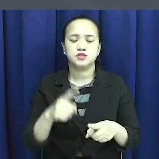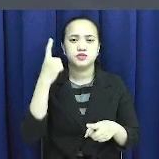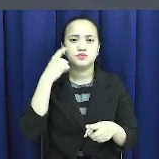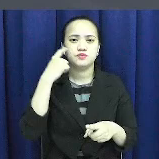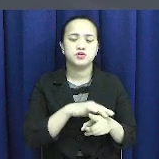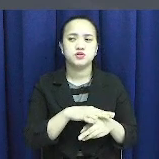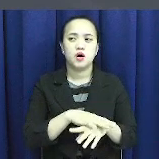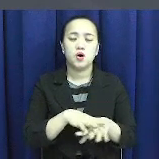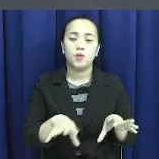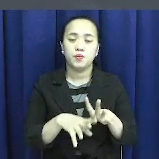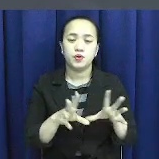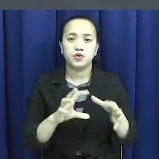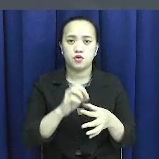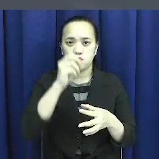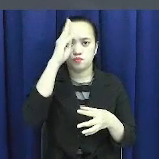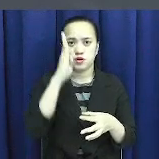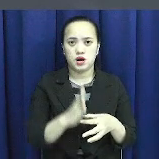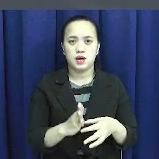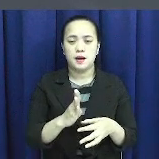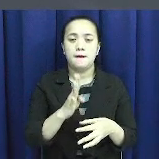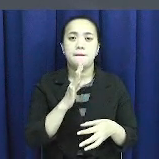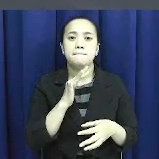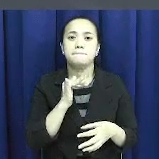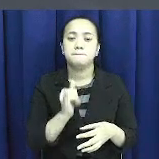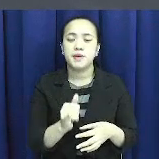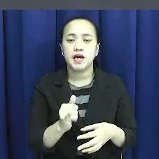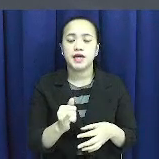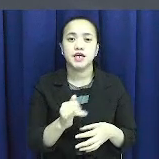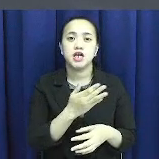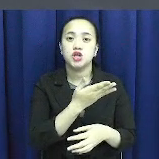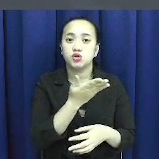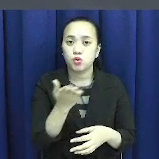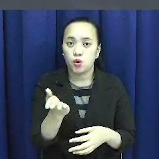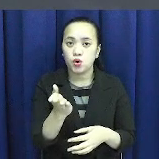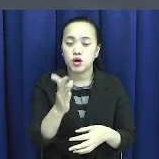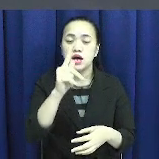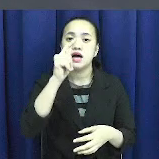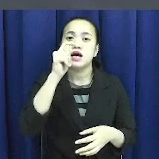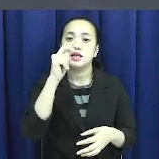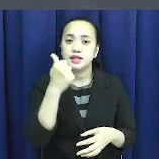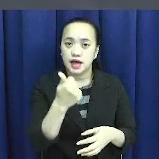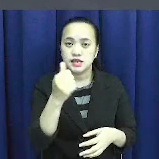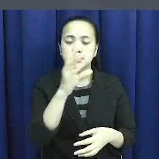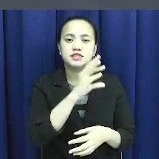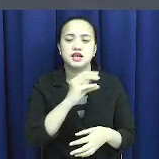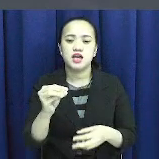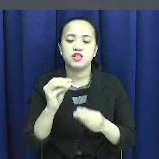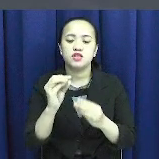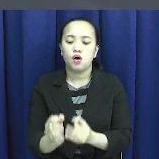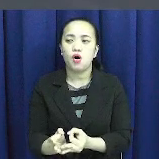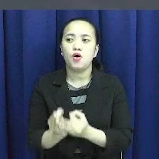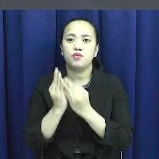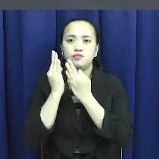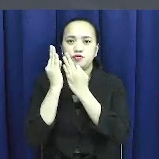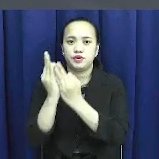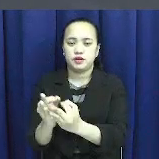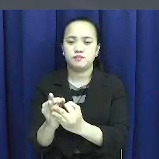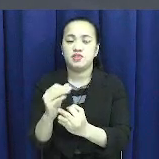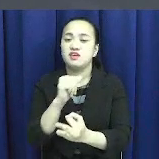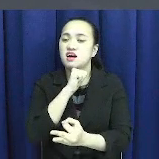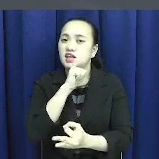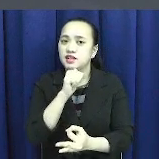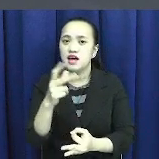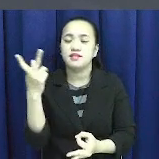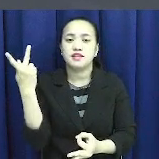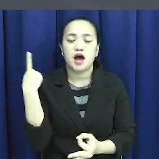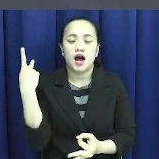ng Panginoon by means of your tithes and your offering. You see? Now, wala na pong sacrifices for